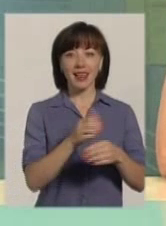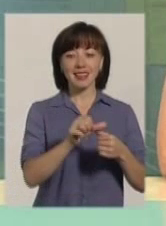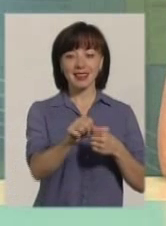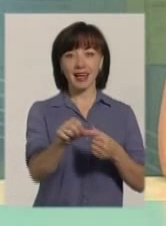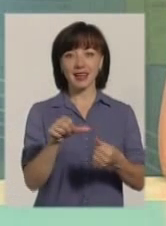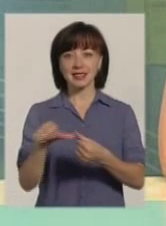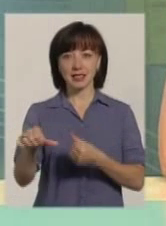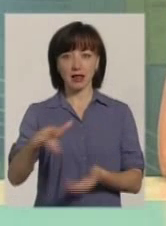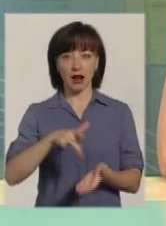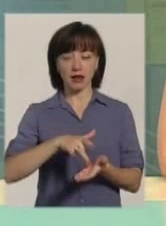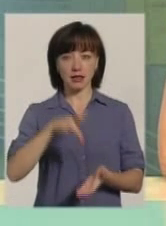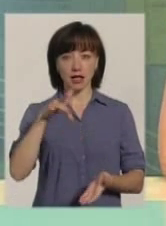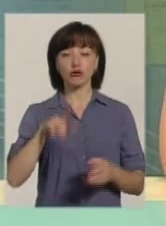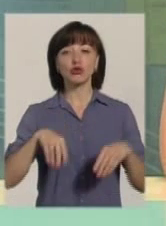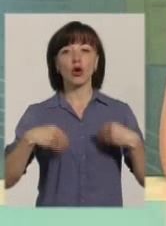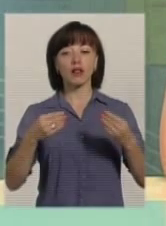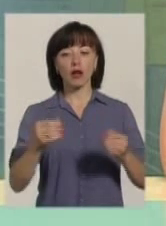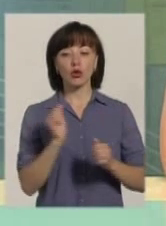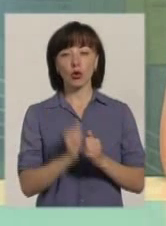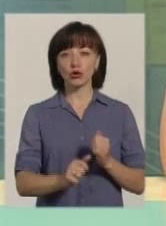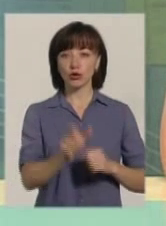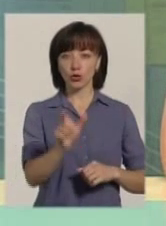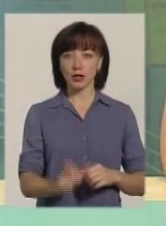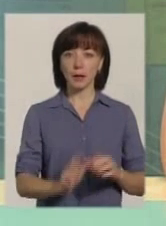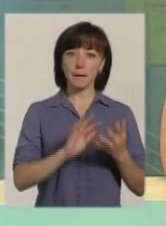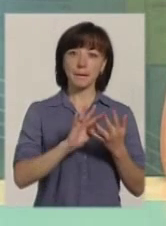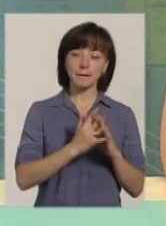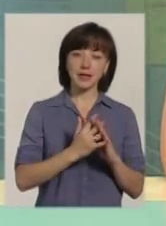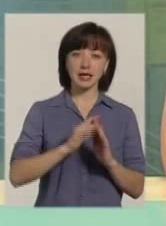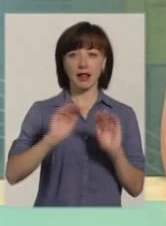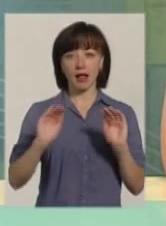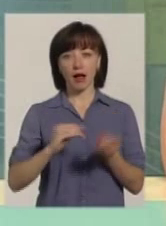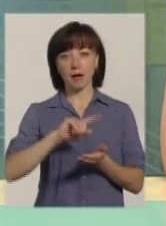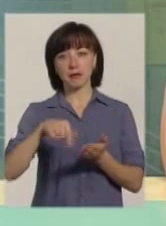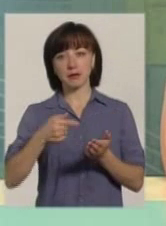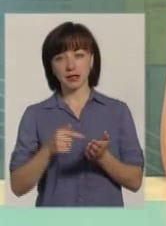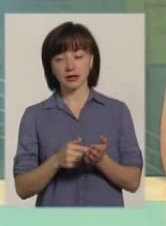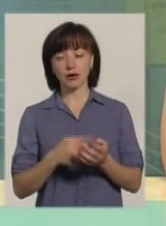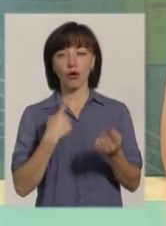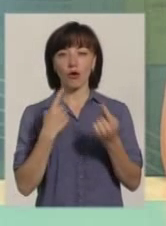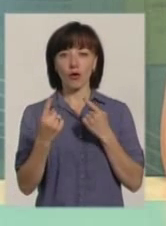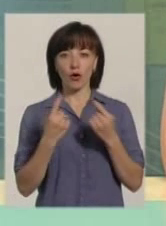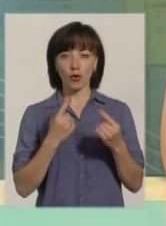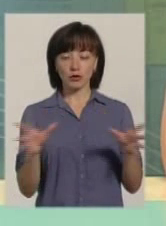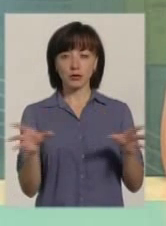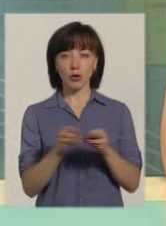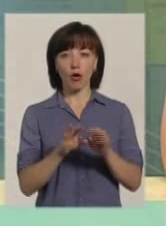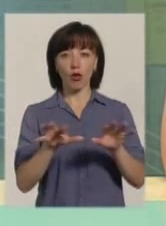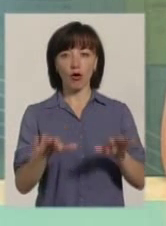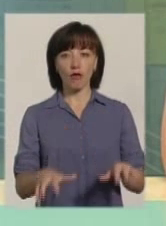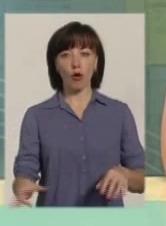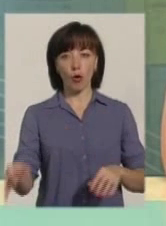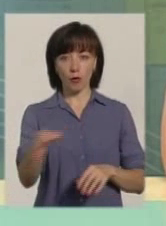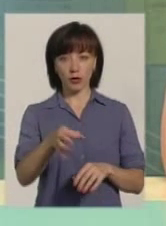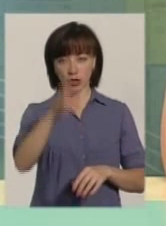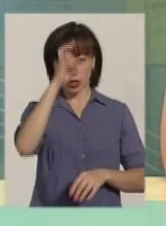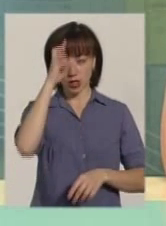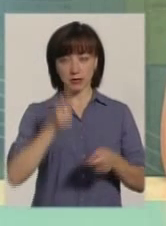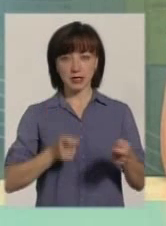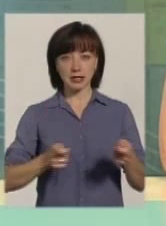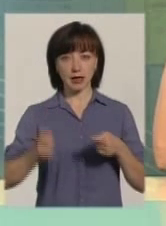для кожного мешканця міста, містечка, маленького села? Про це все сьогодні говоримо із головою Хмельницької обласної